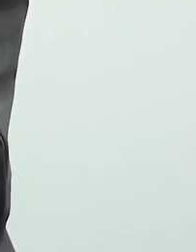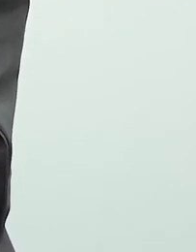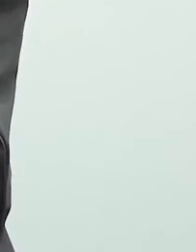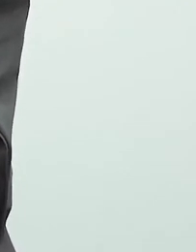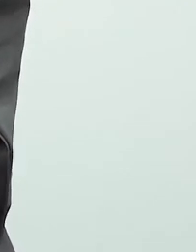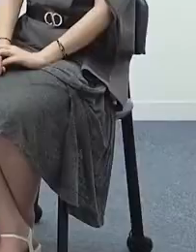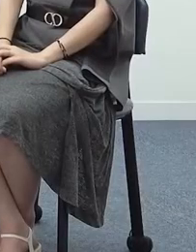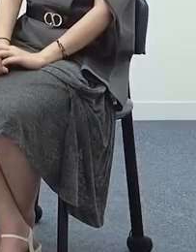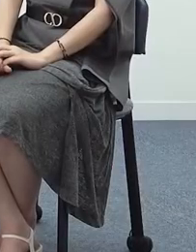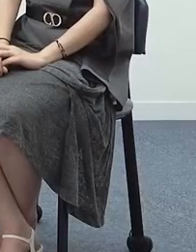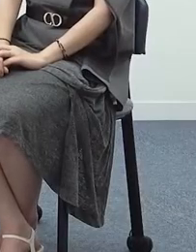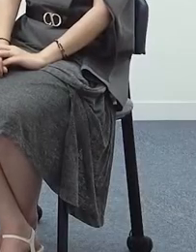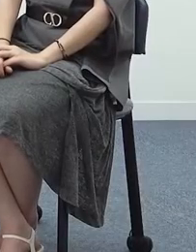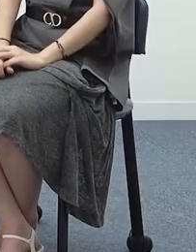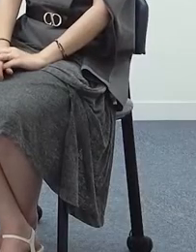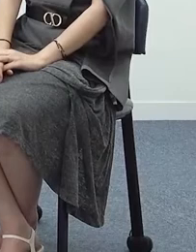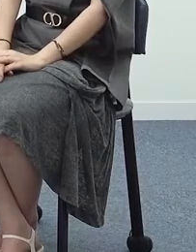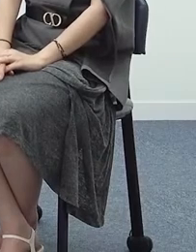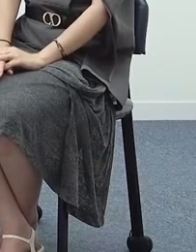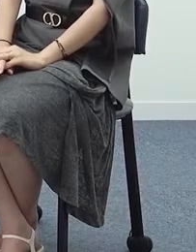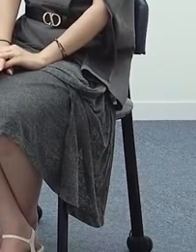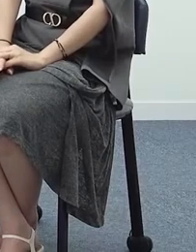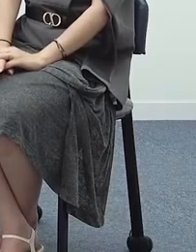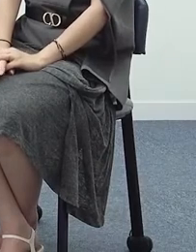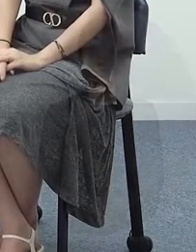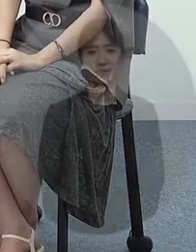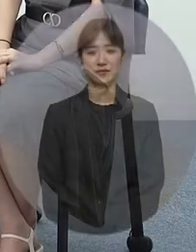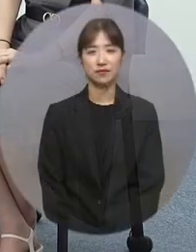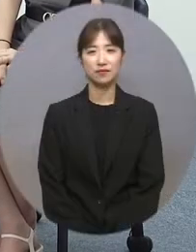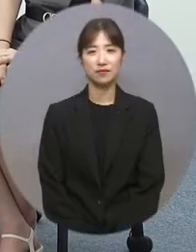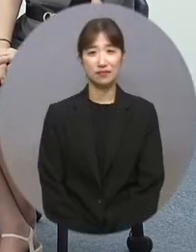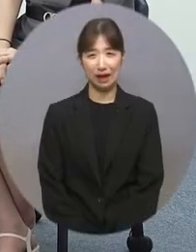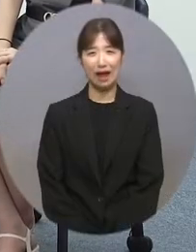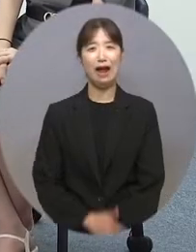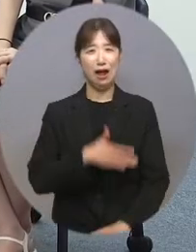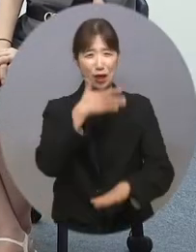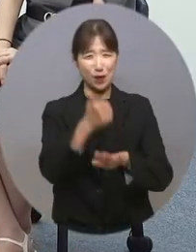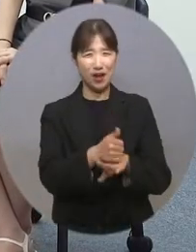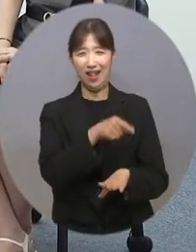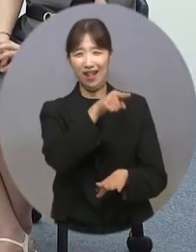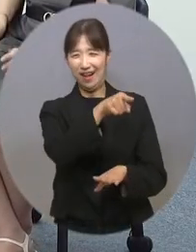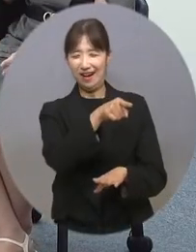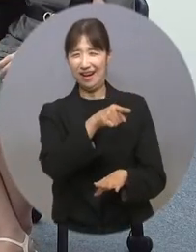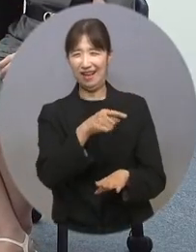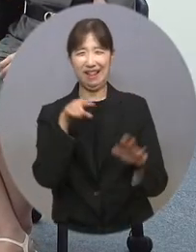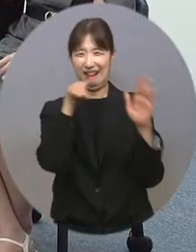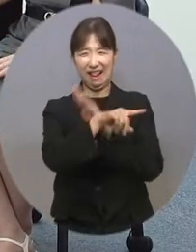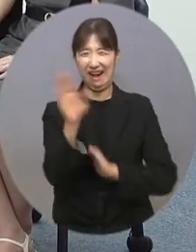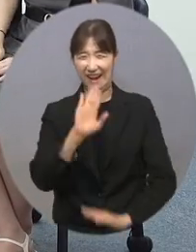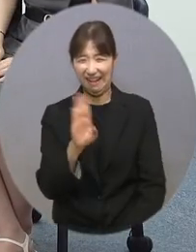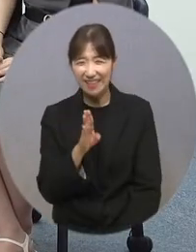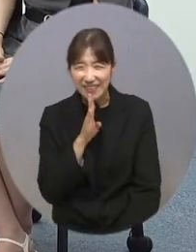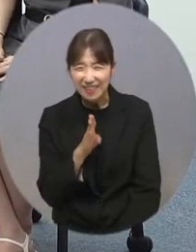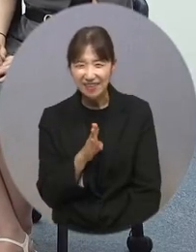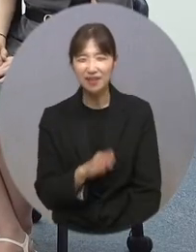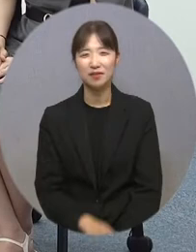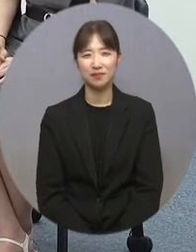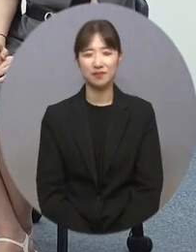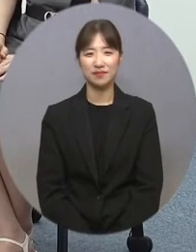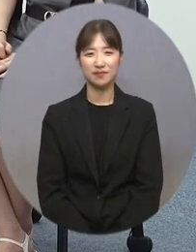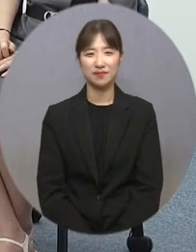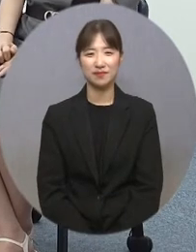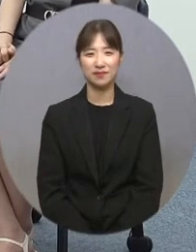쌓인 경험이 있죠 그러면 이제 그 식당은 또 깊이 식당이 되겠죠 잘해 마작 달라요